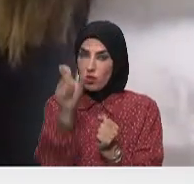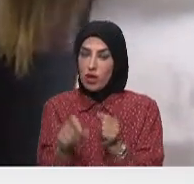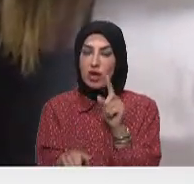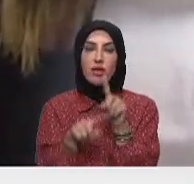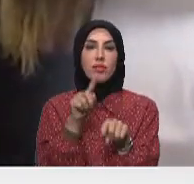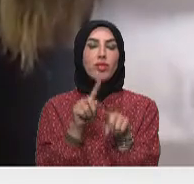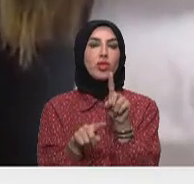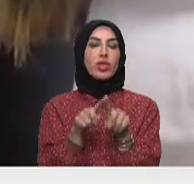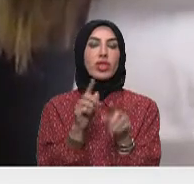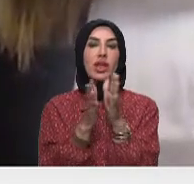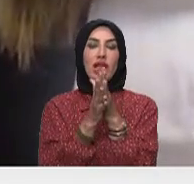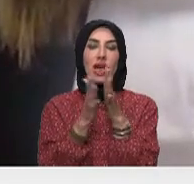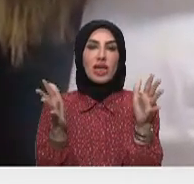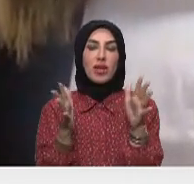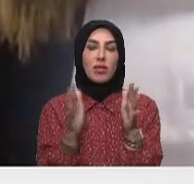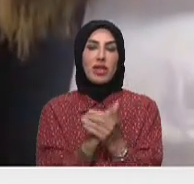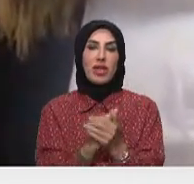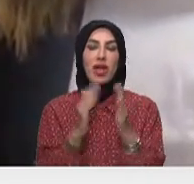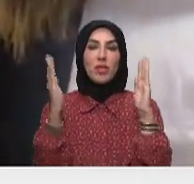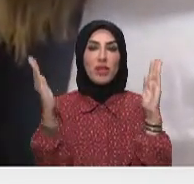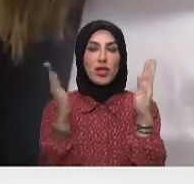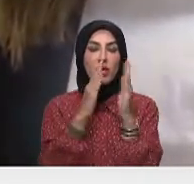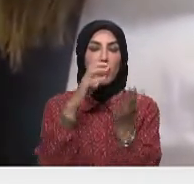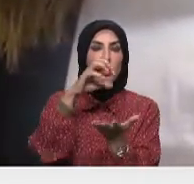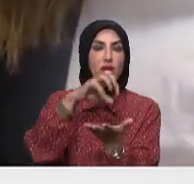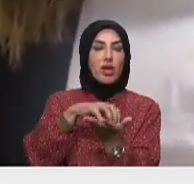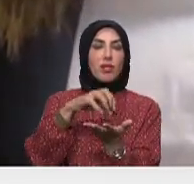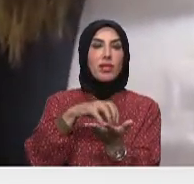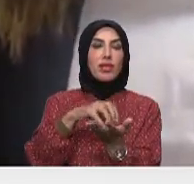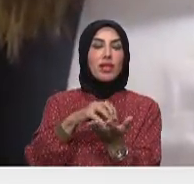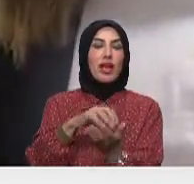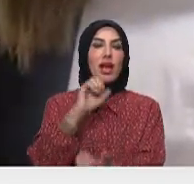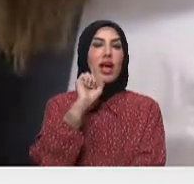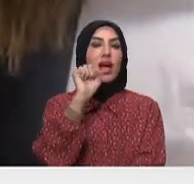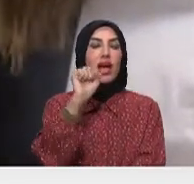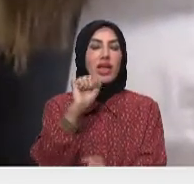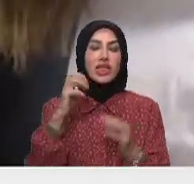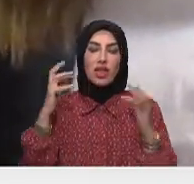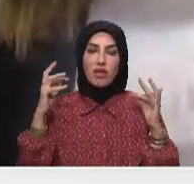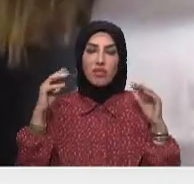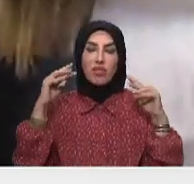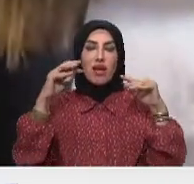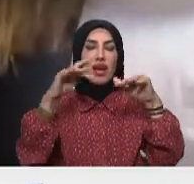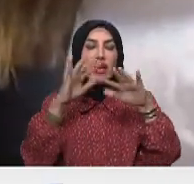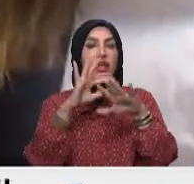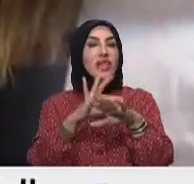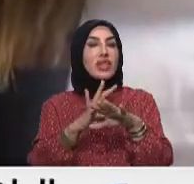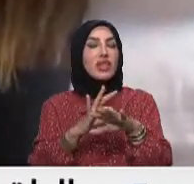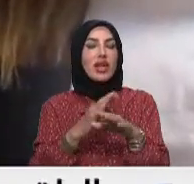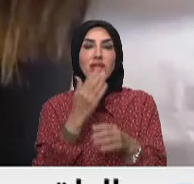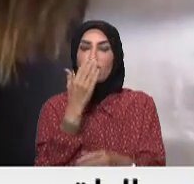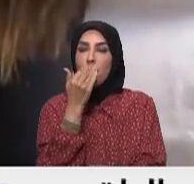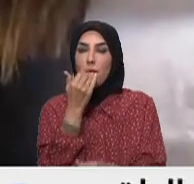كبيرة يواجهونها في هذه الأثناء من خلال حركة النزوح الكثيفة، أولا